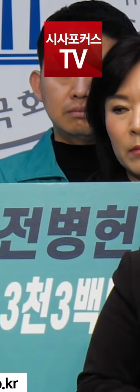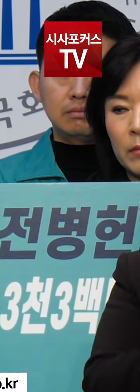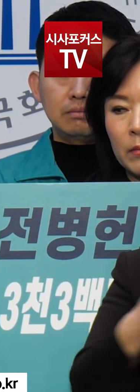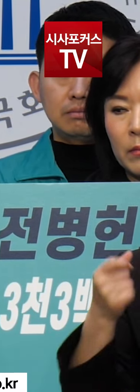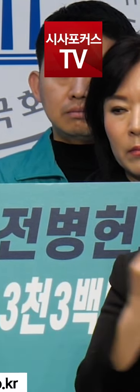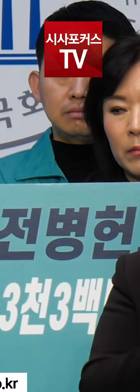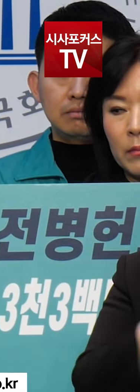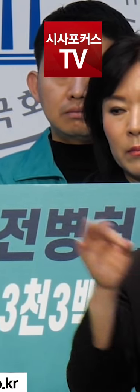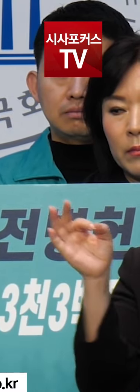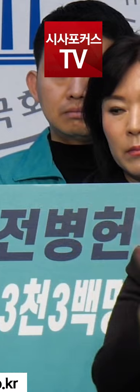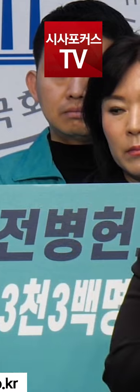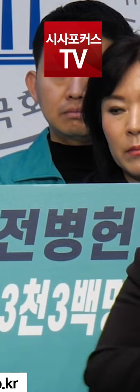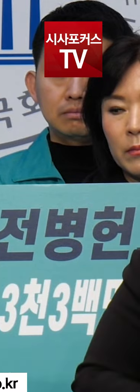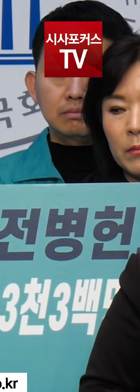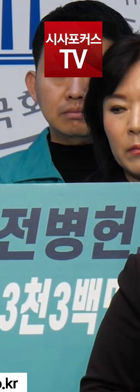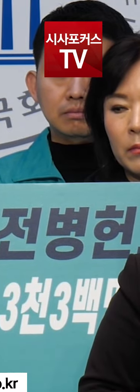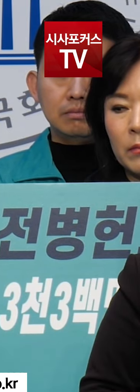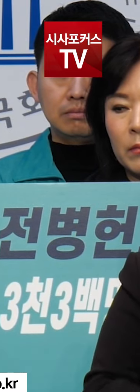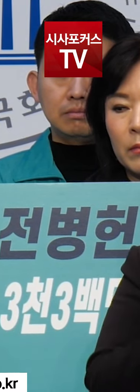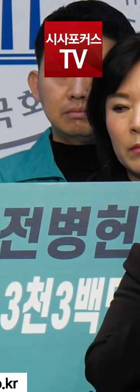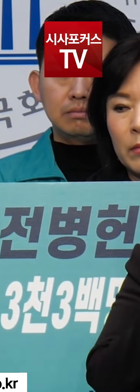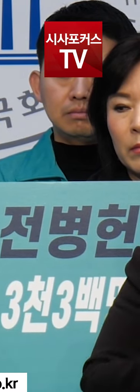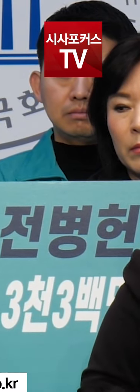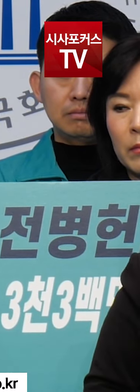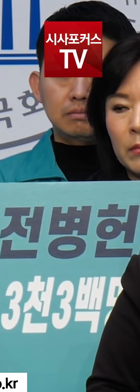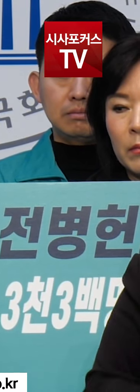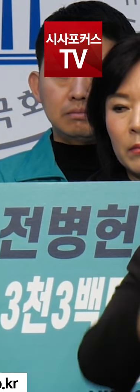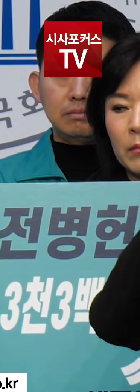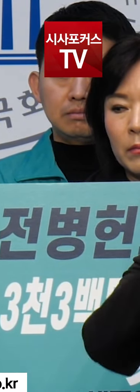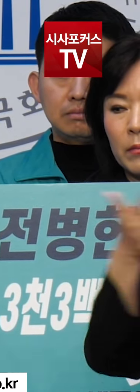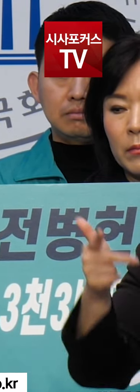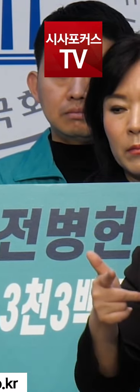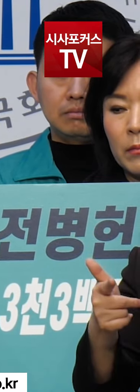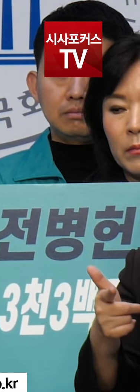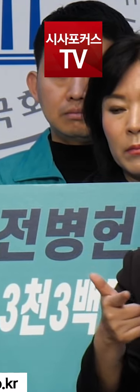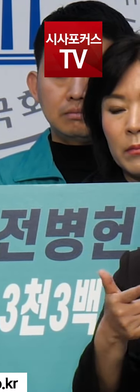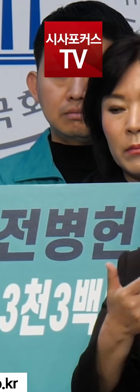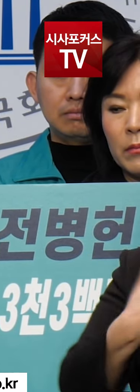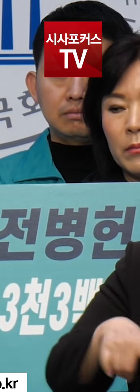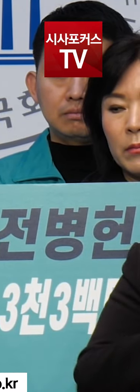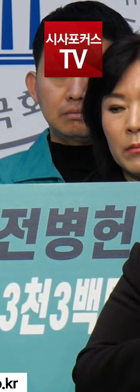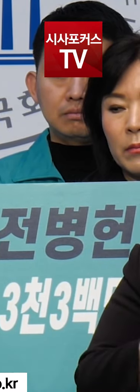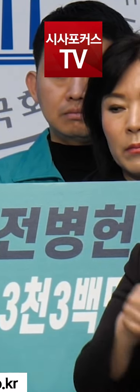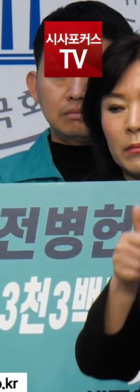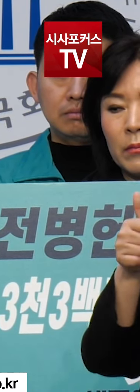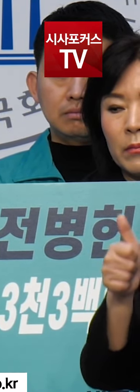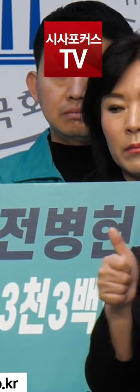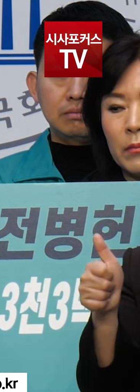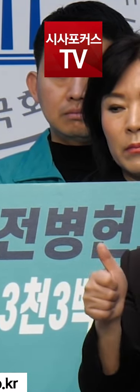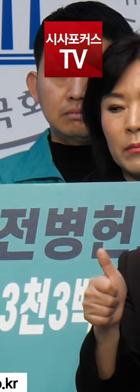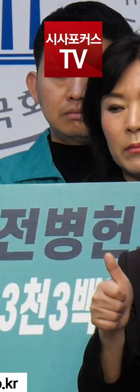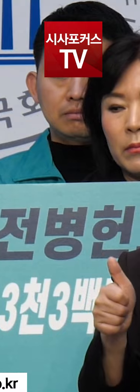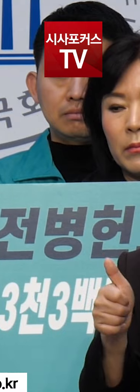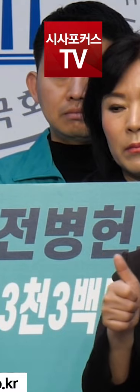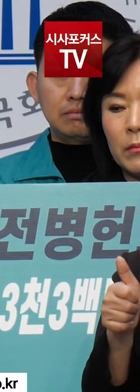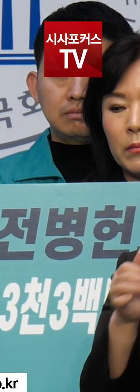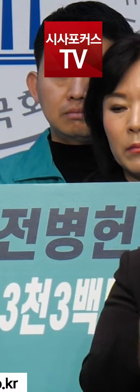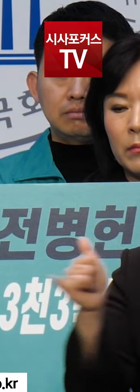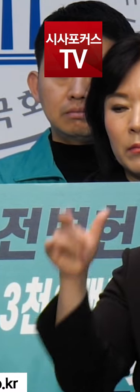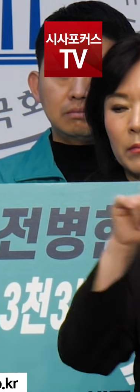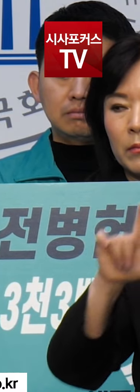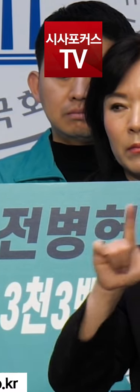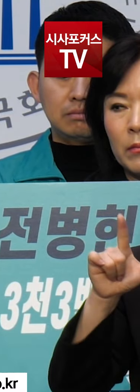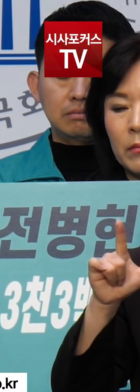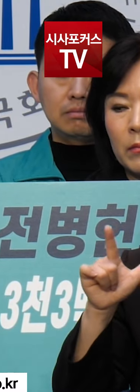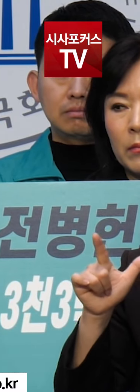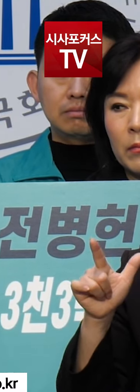사라졌고 오로지 이재명 수호만을 외치는 1인 우상의 방탄